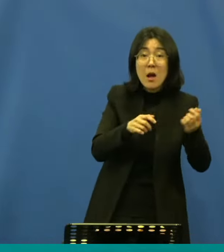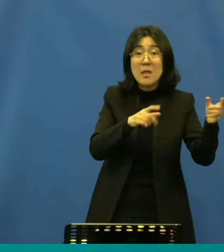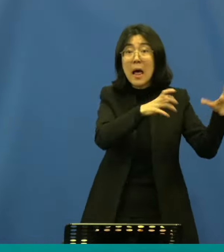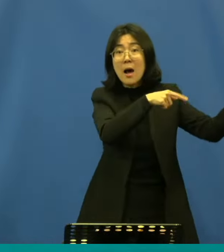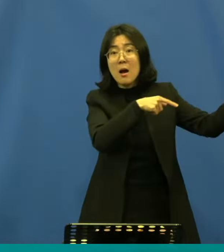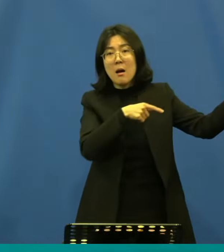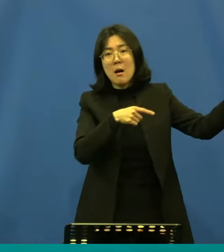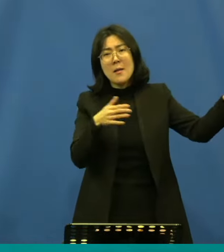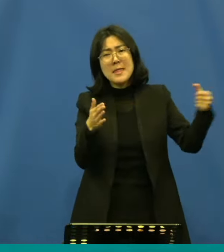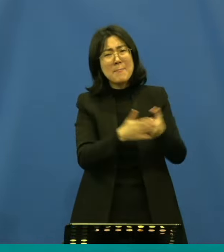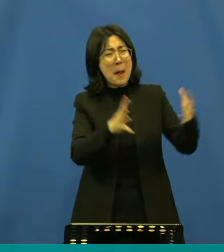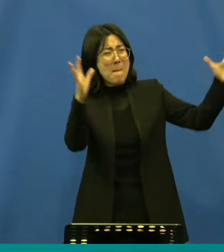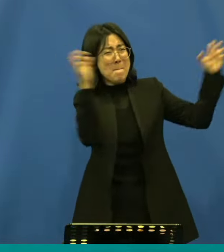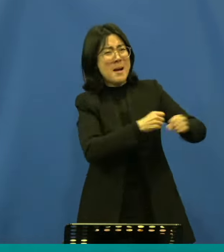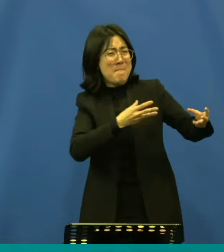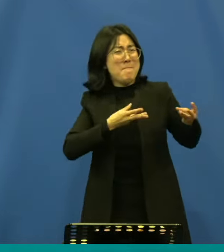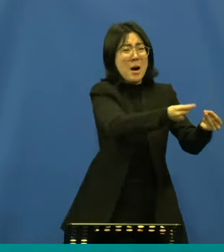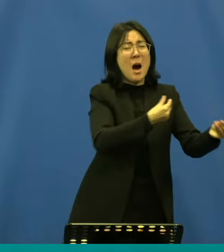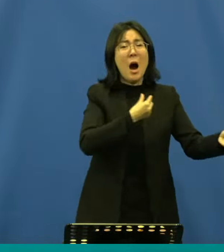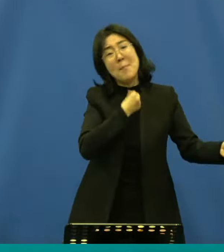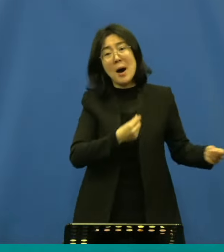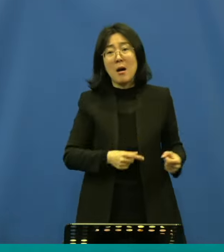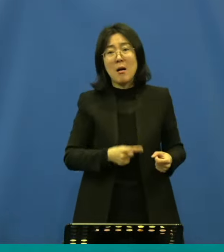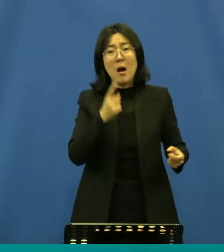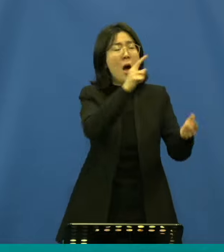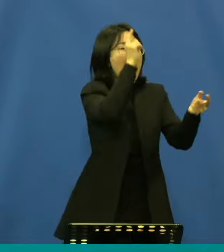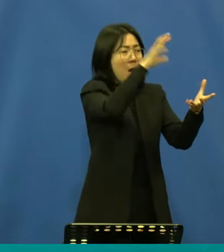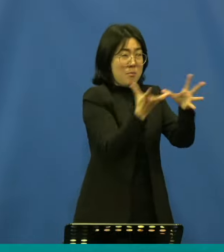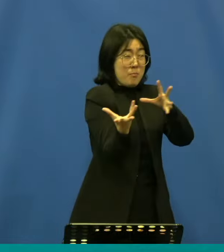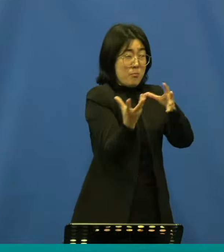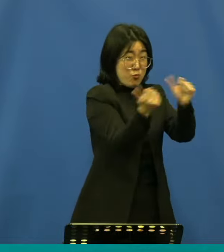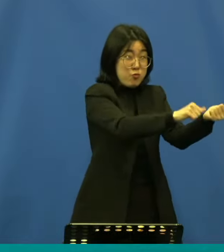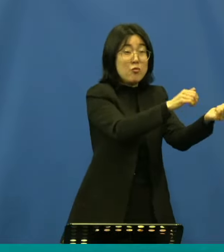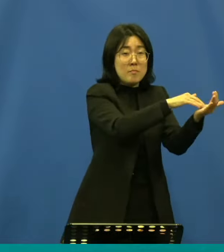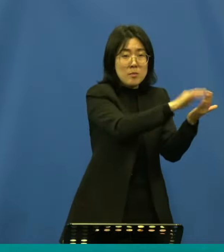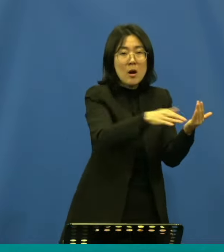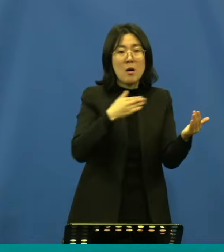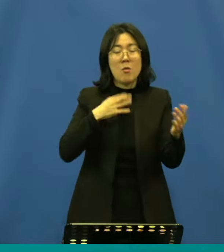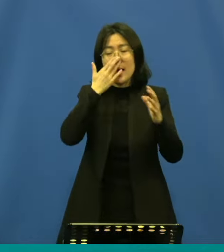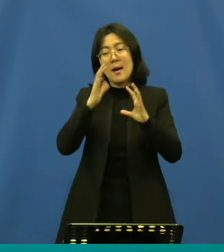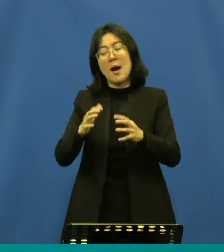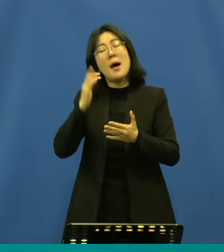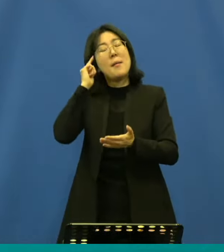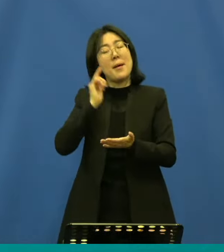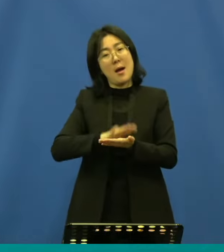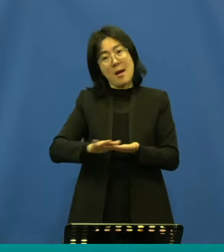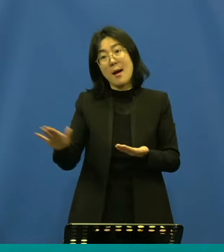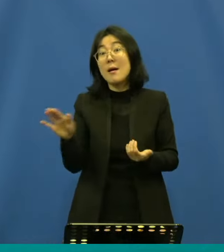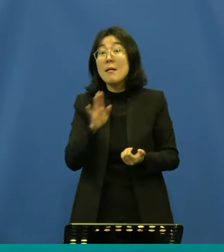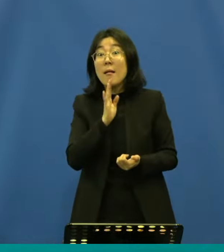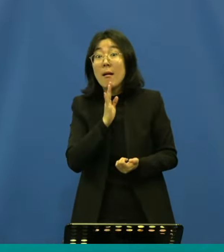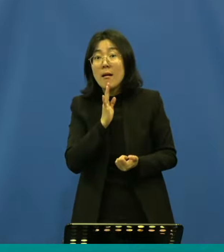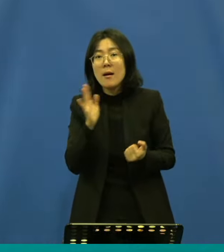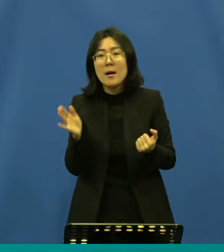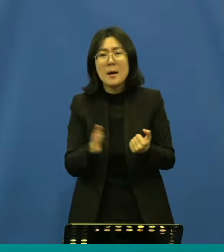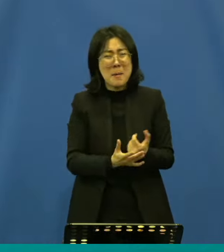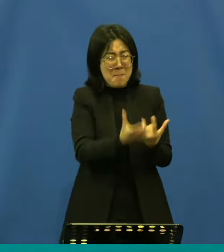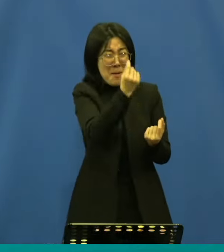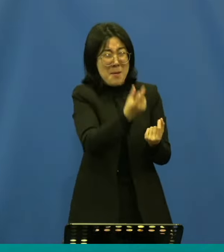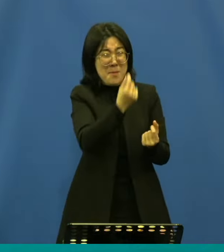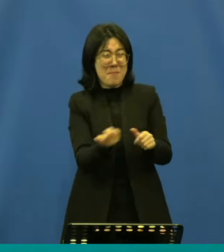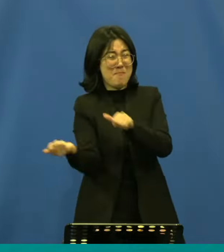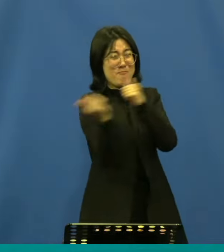또 물고기 뱃속에서 그가 경험했던 영적인 경험에 대한 마땅한 반응이라고 생각했겠죠. 그리고 일을 잘 했습니다.